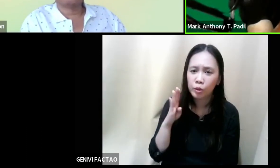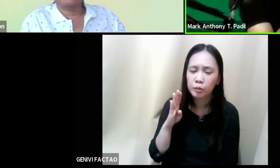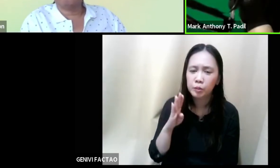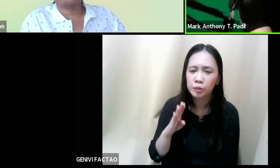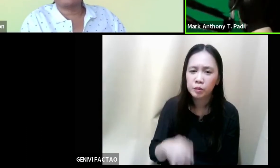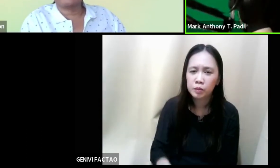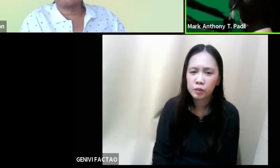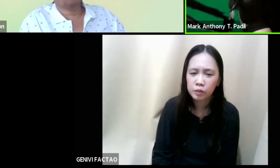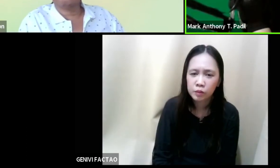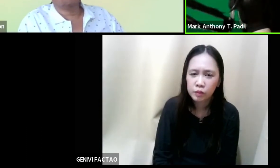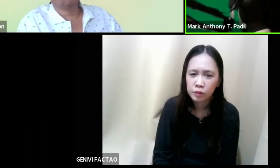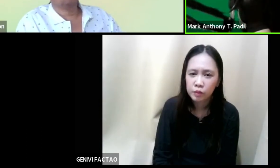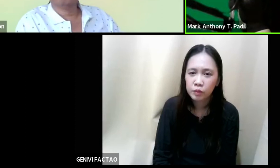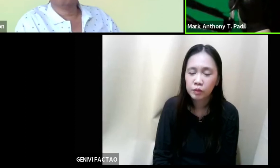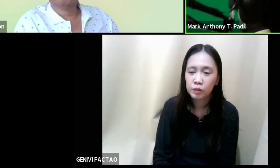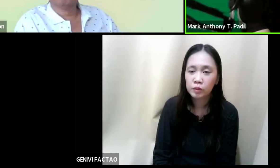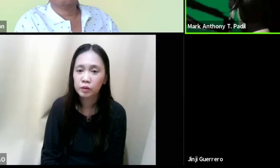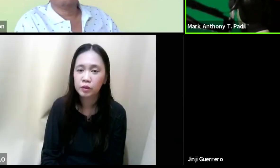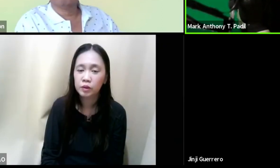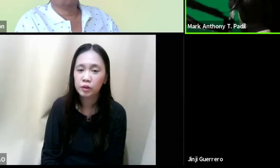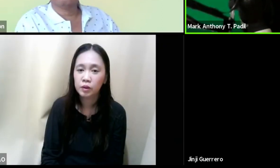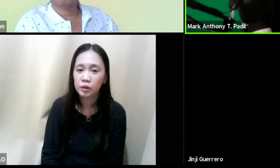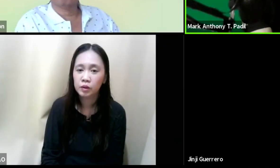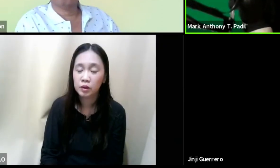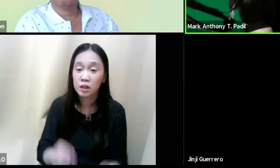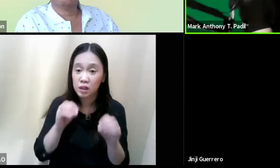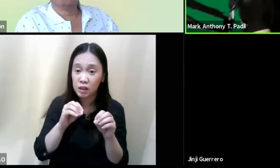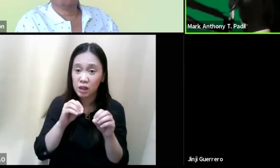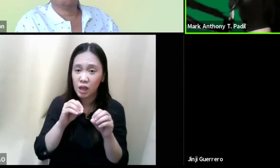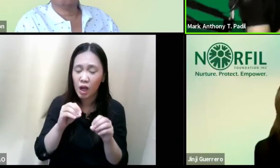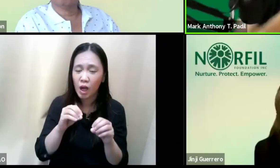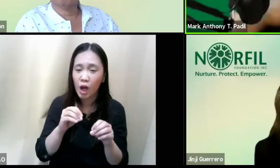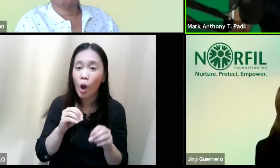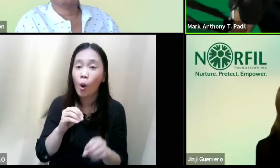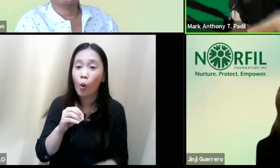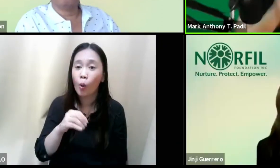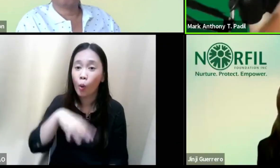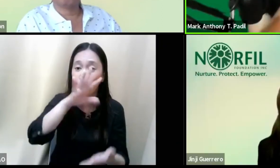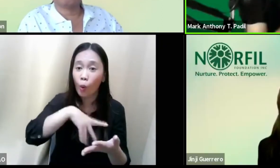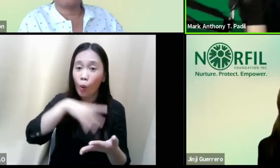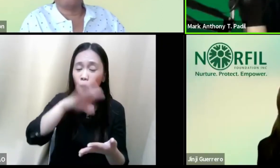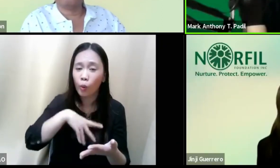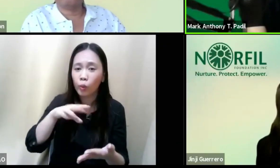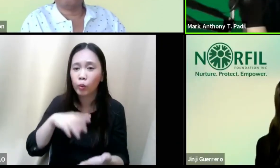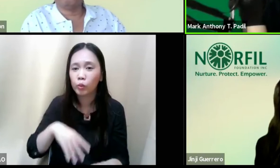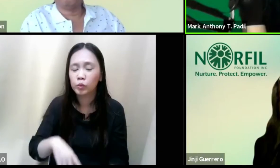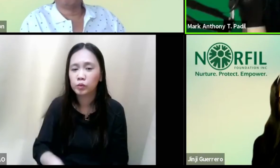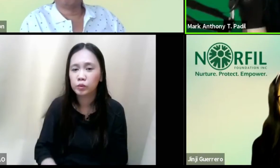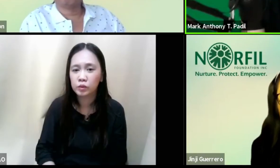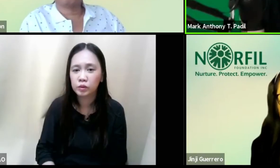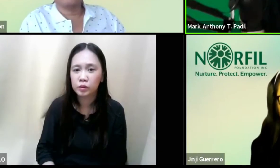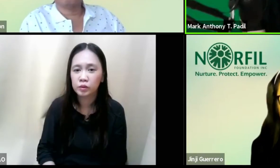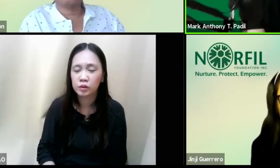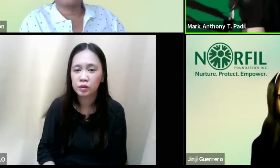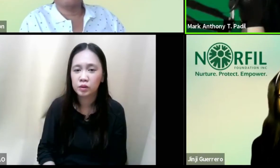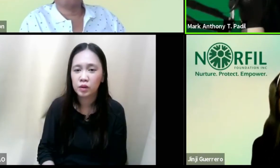Yan po ay nilagyan ko lamang po ng pwedeng food coloring. Pero ito galing po to sa aking aquarium, yung gamot. Bakit